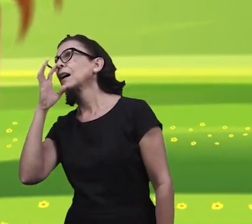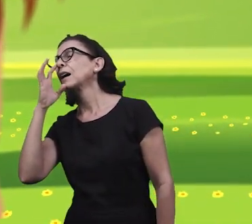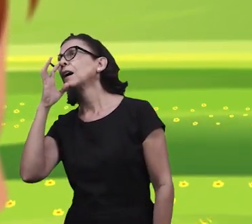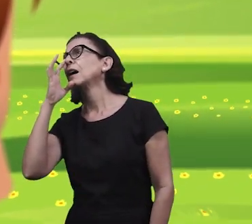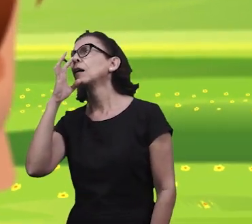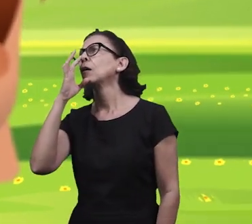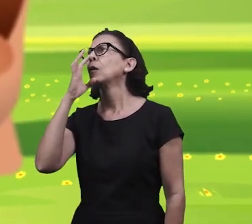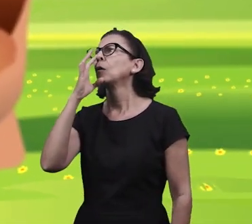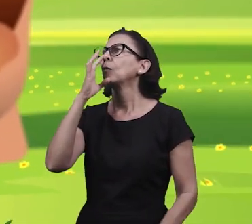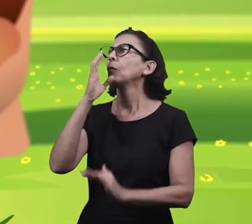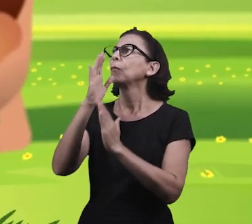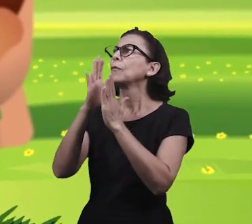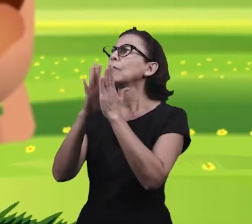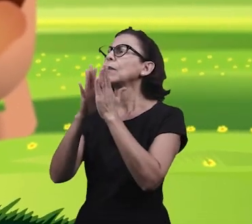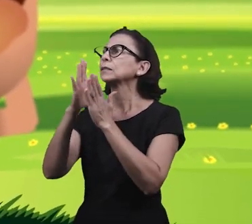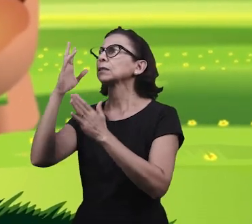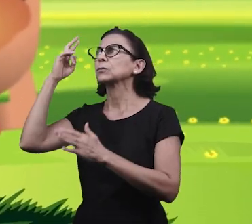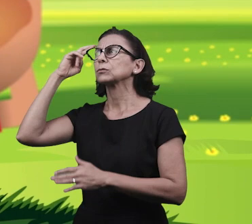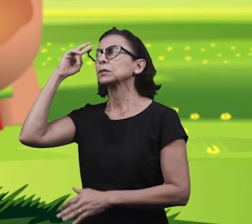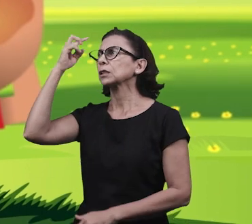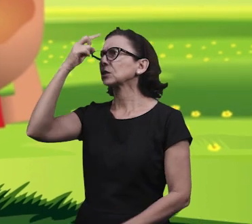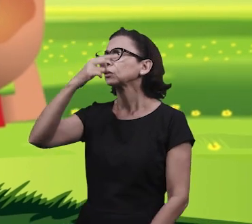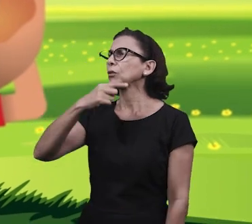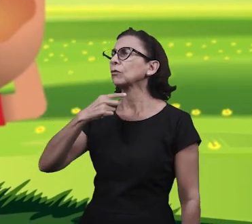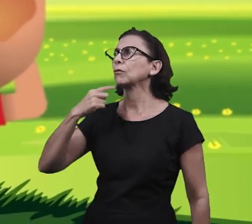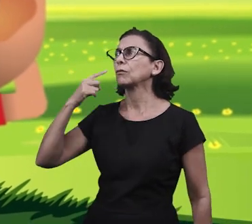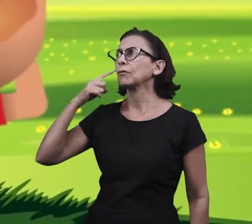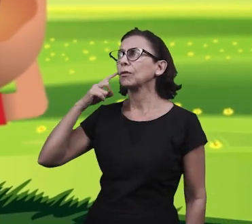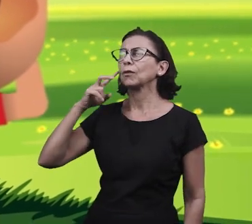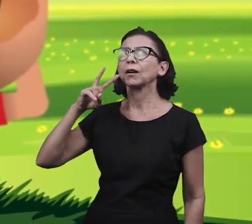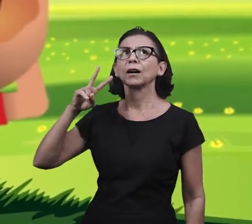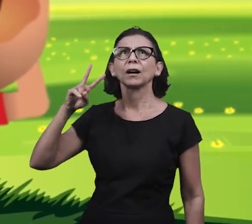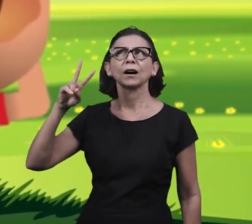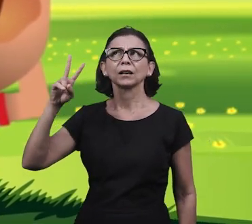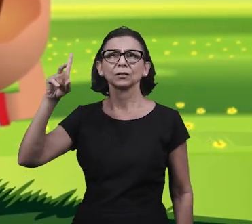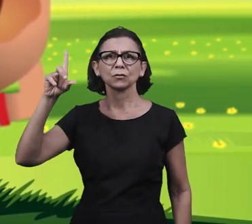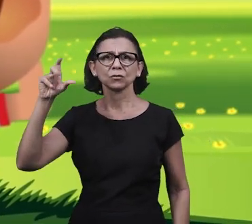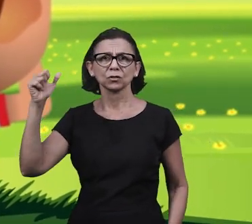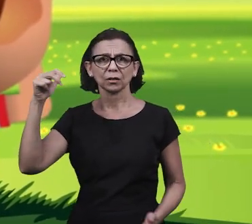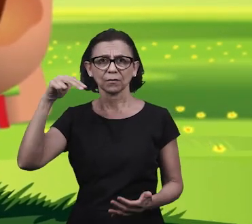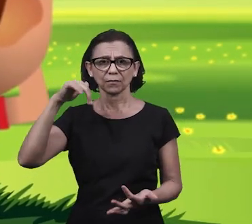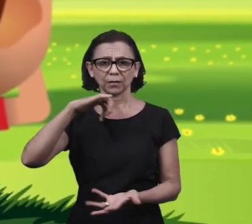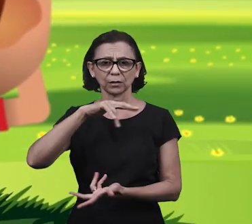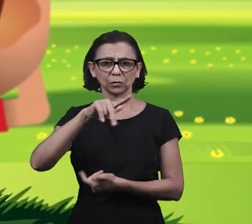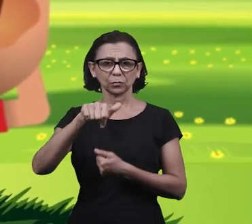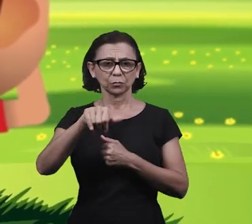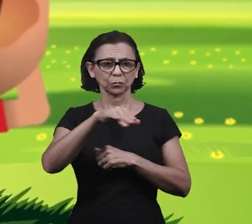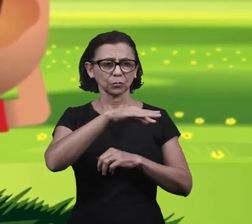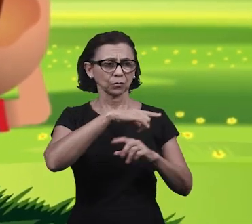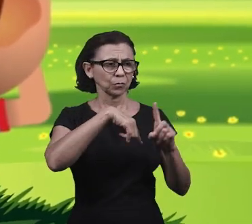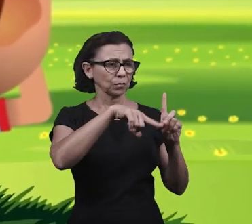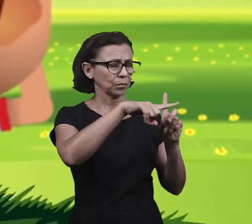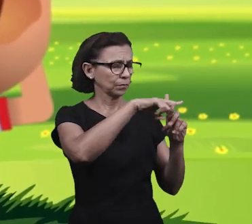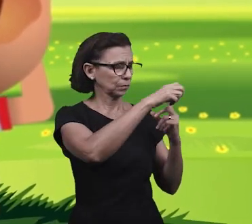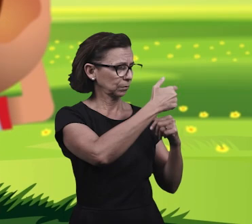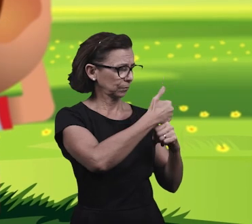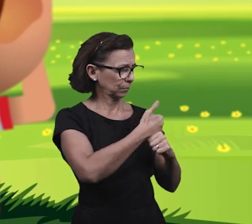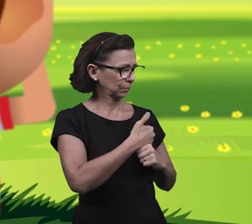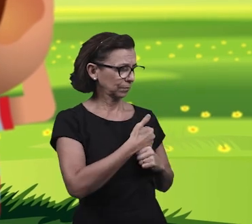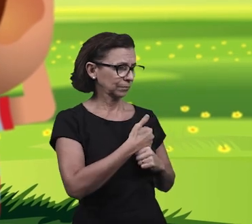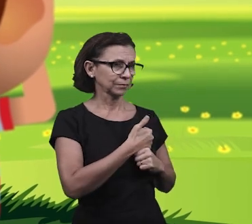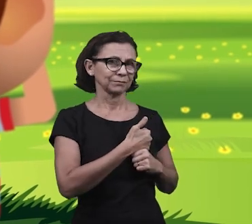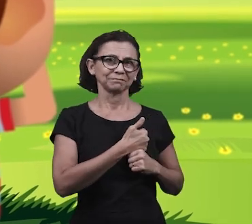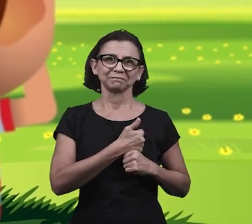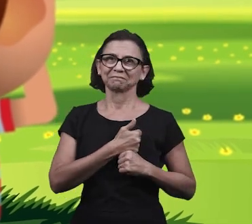Contemplarei a face do Senhor, aquele que entregou sua vida por